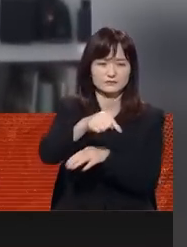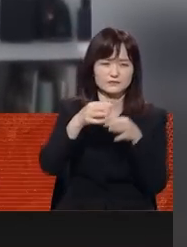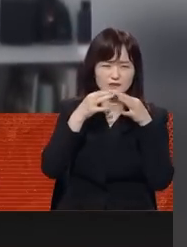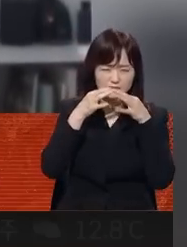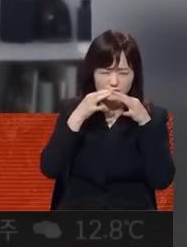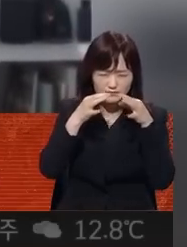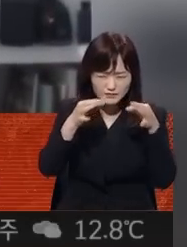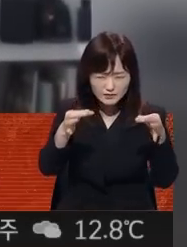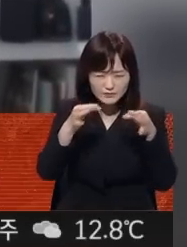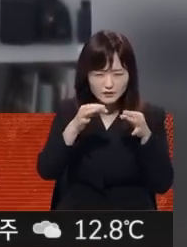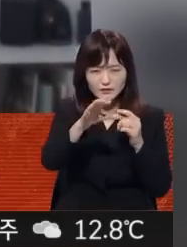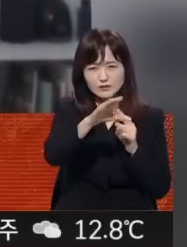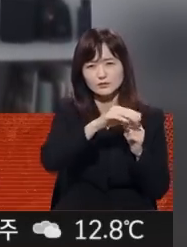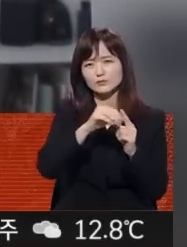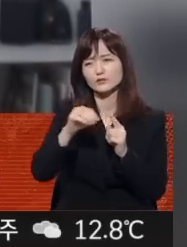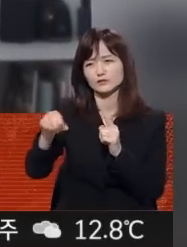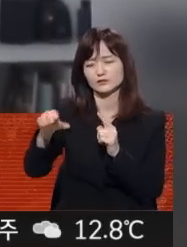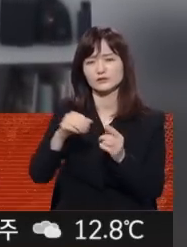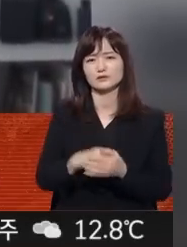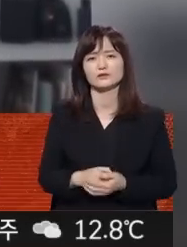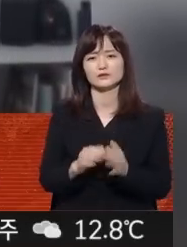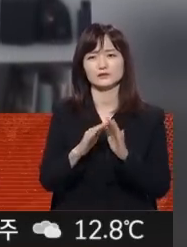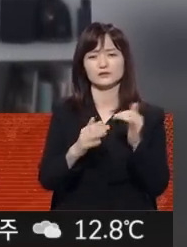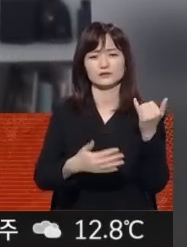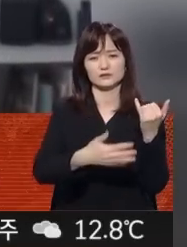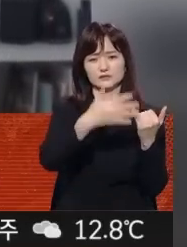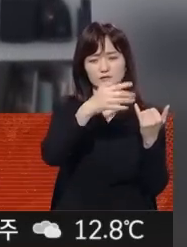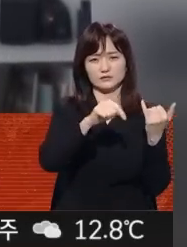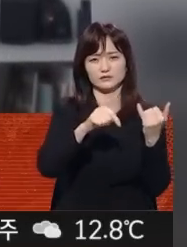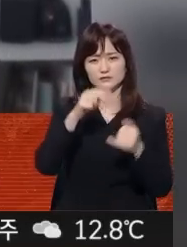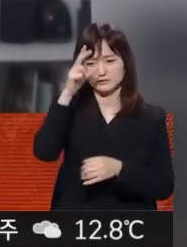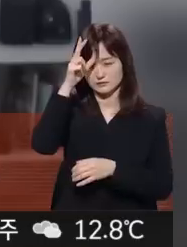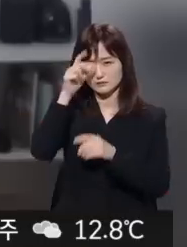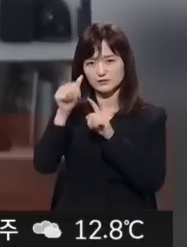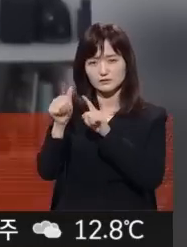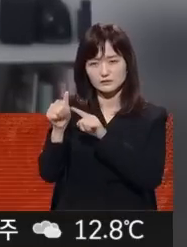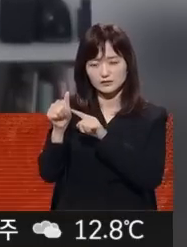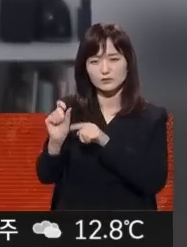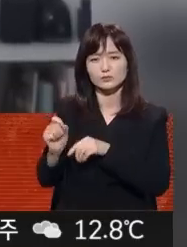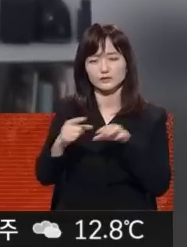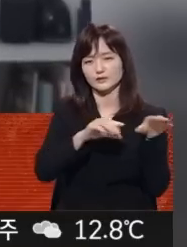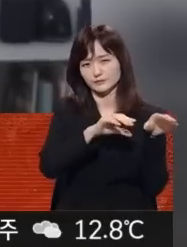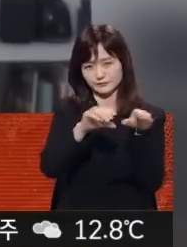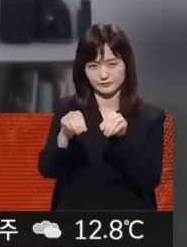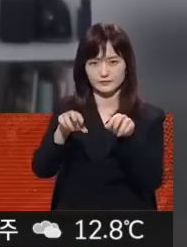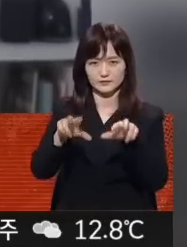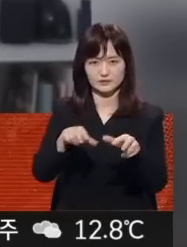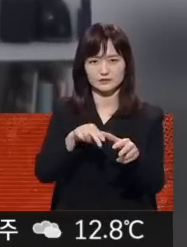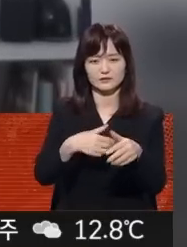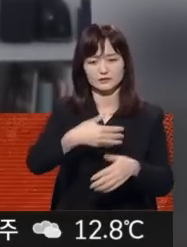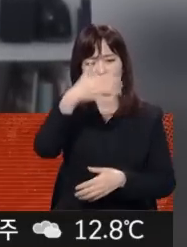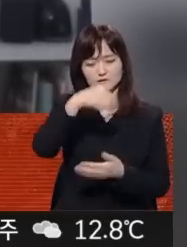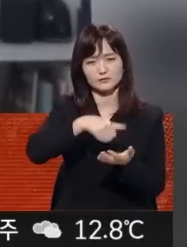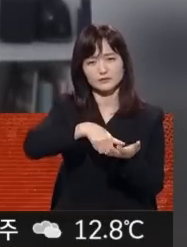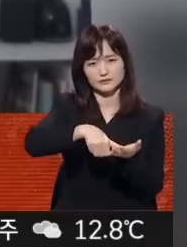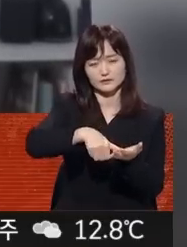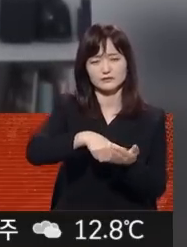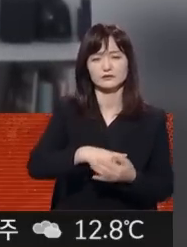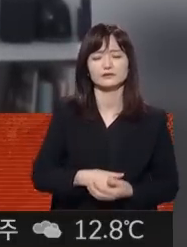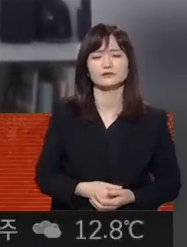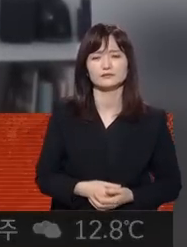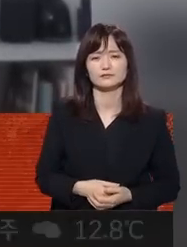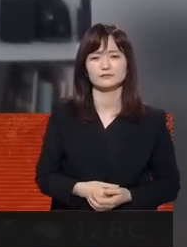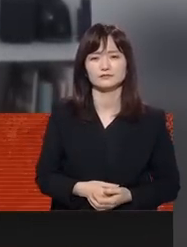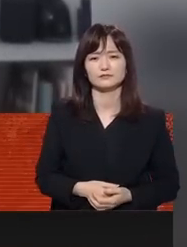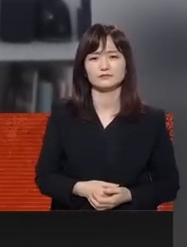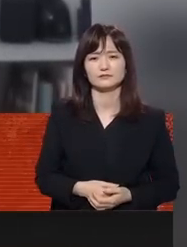것까지도 그대로 중계가 됐습니다 유튜브 방송은 경찰로 보이는이 남성에 의해서 중단이 됐고요 현재는 삭제가 된 상태입니다 저희가